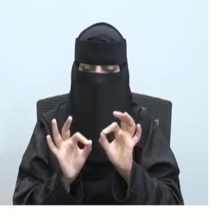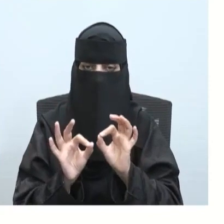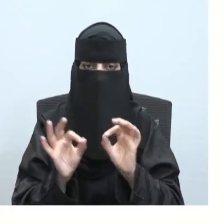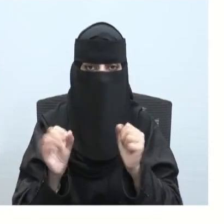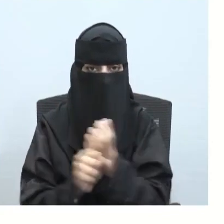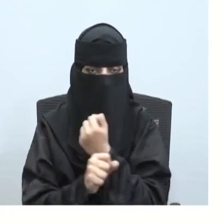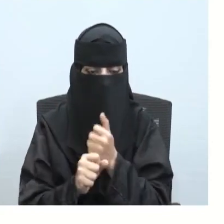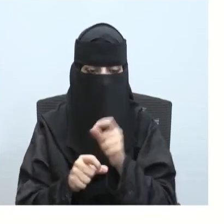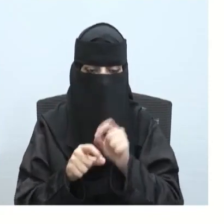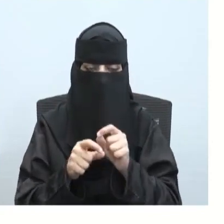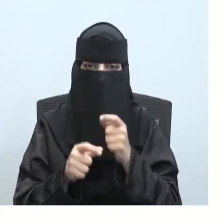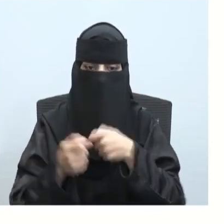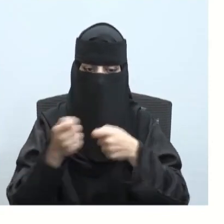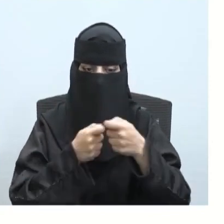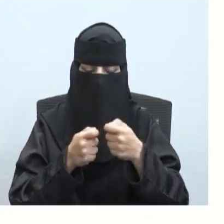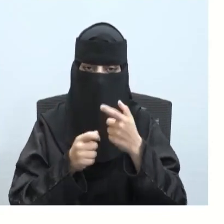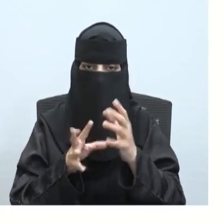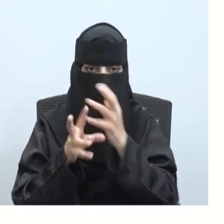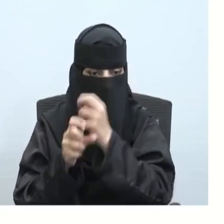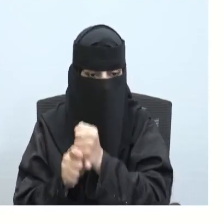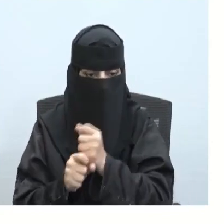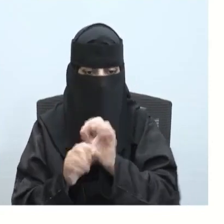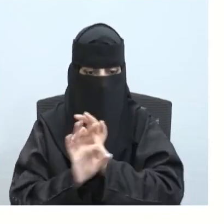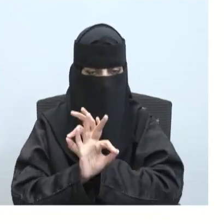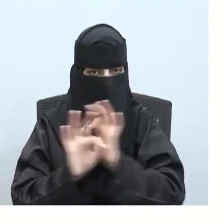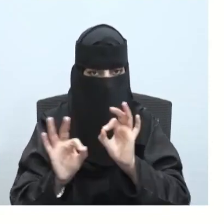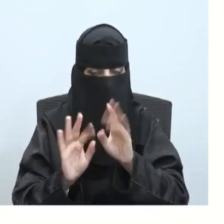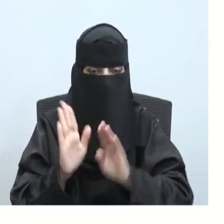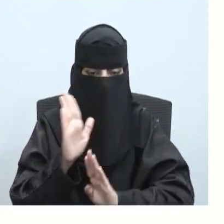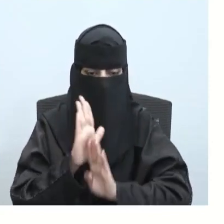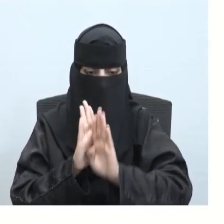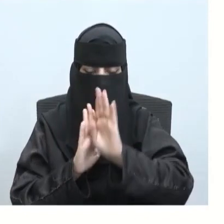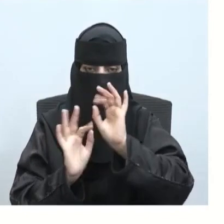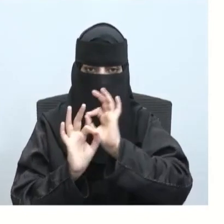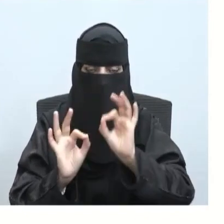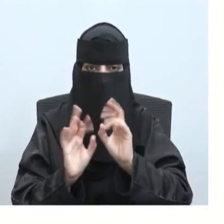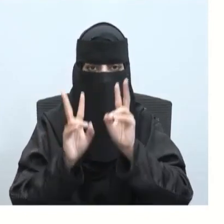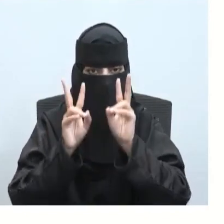الإنتاج، أيضا الحفاظ على مستوى عالي من التكامل والموثوقية.